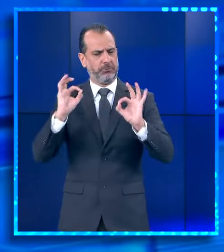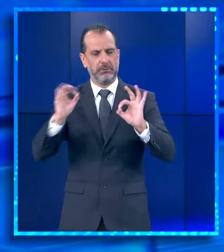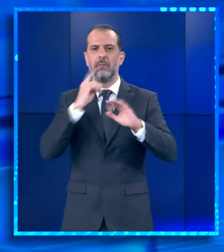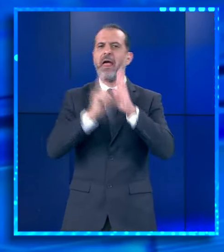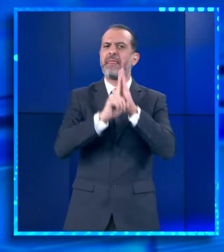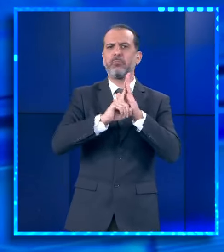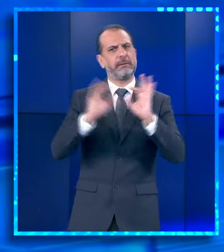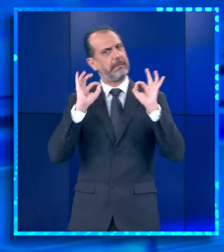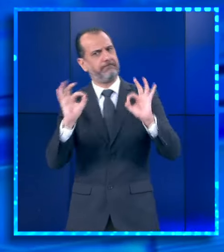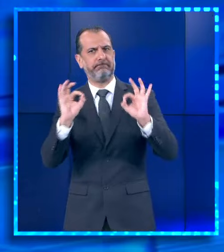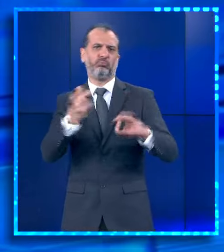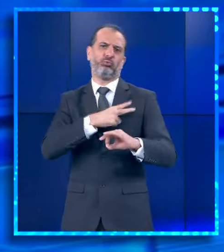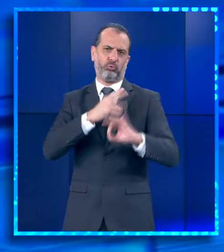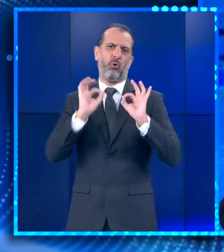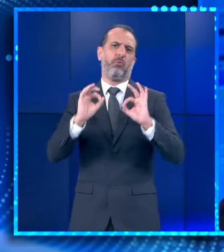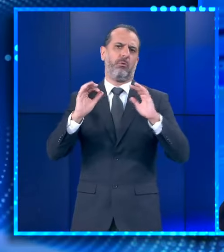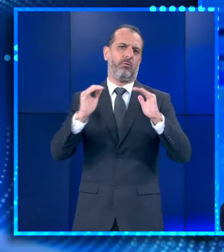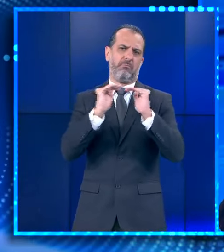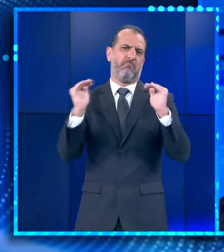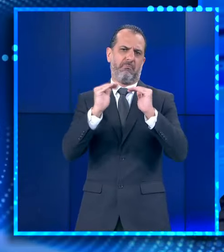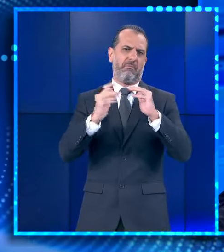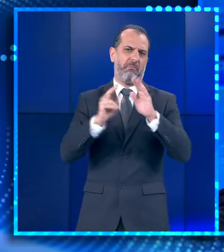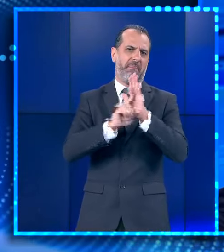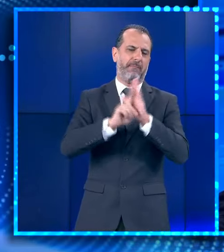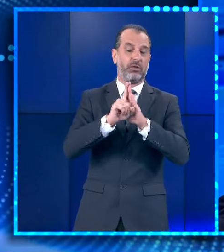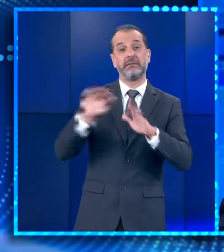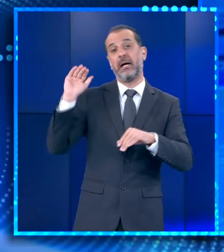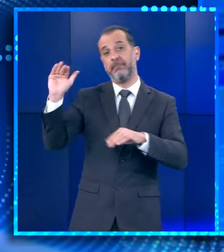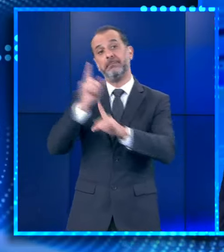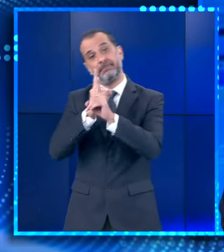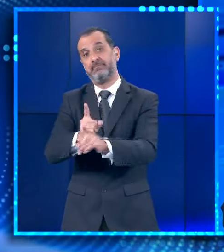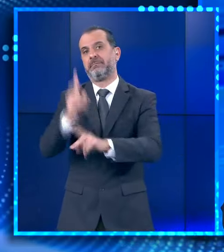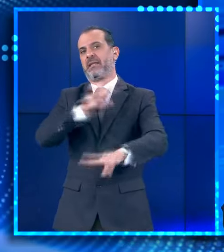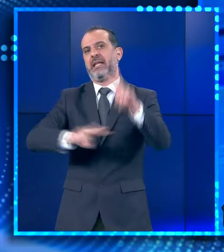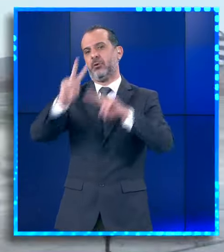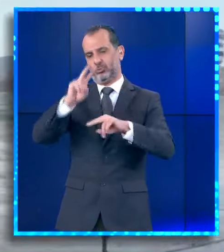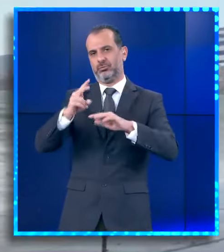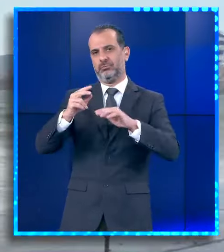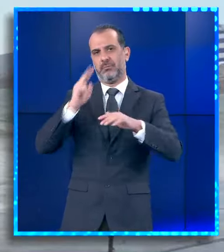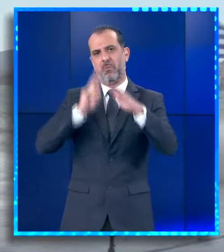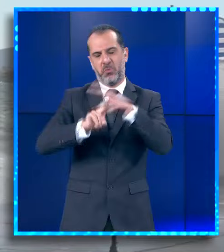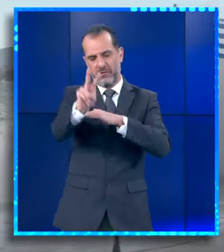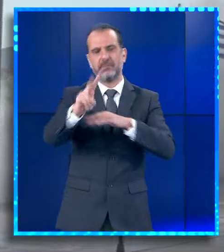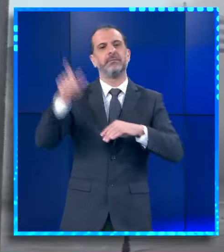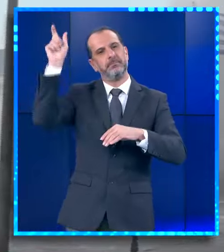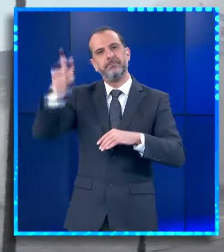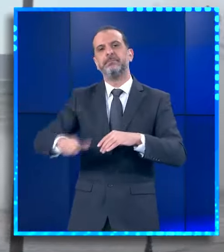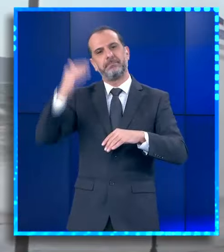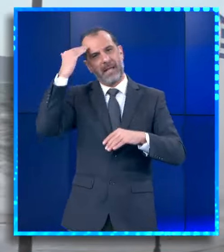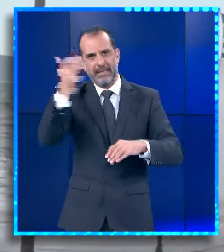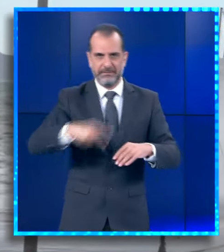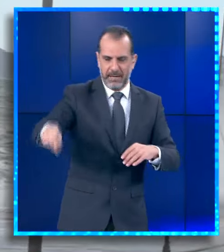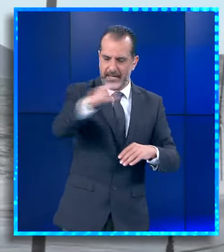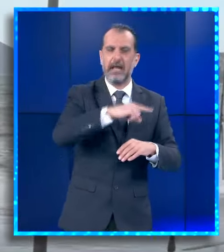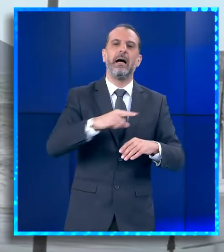σε κανονικά για την εποχή επίπεδα. Πάμε στο Θοδωρή Κολυδά για να μας ενημερώσει, Θοδωρή. Καλό μεσημέρι, Δανιά, και καλή εβδομάδα σε όλους.